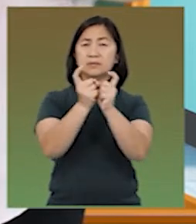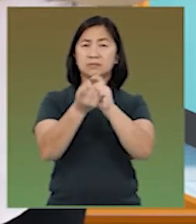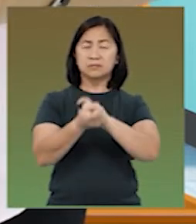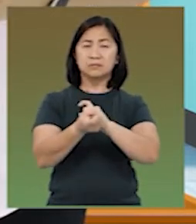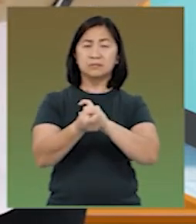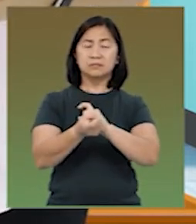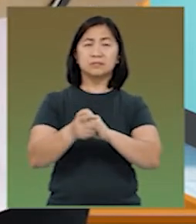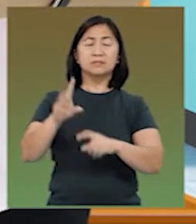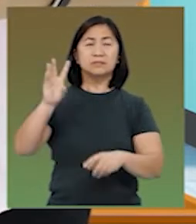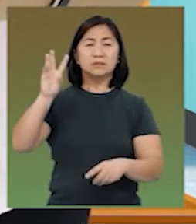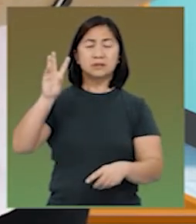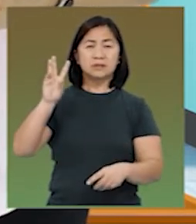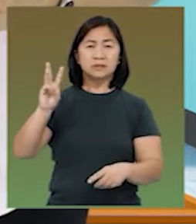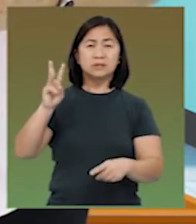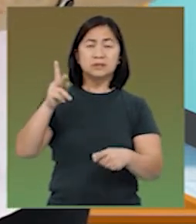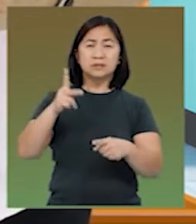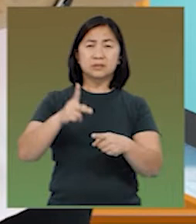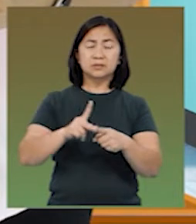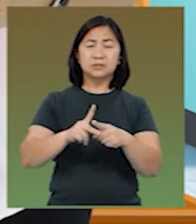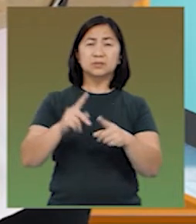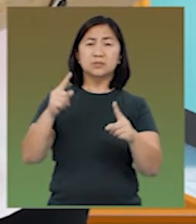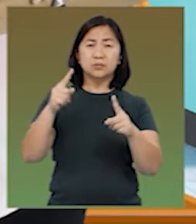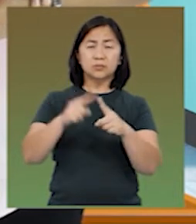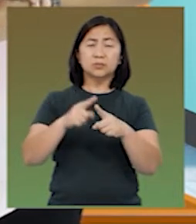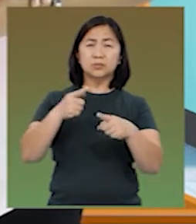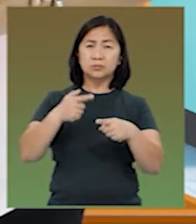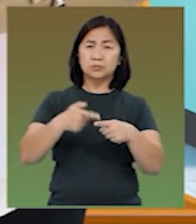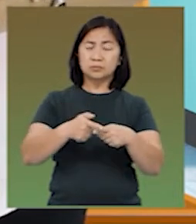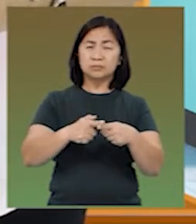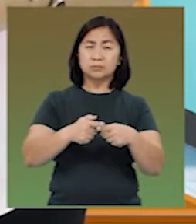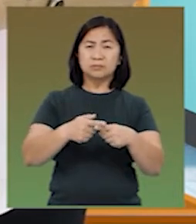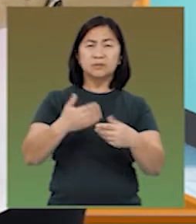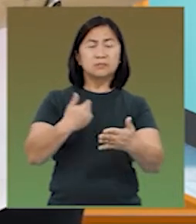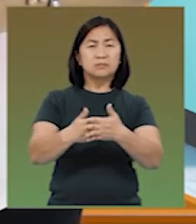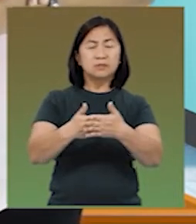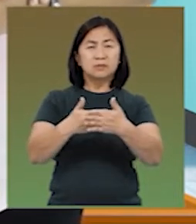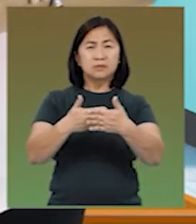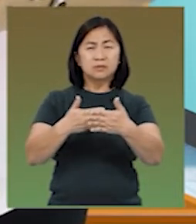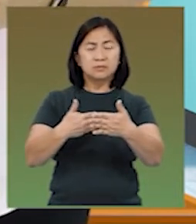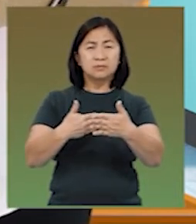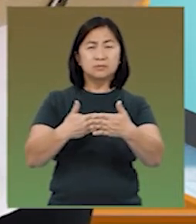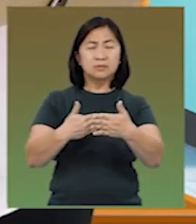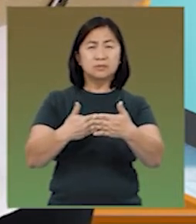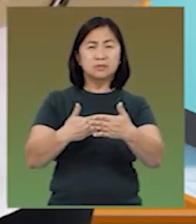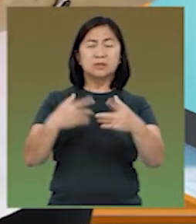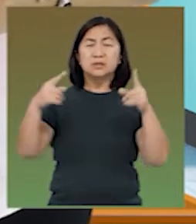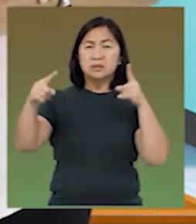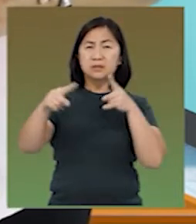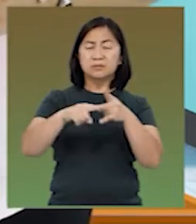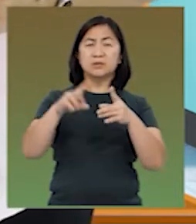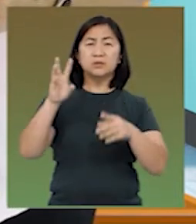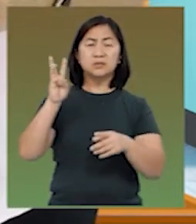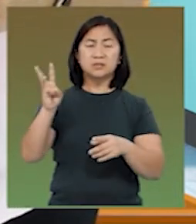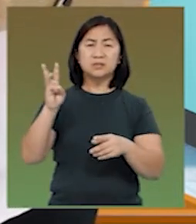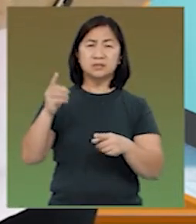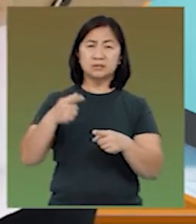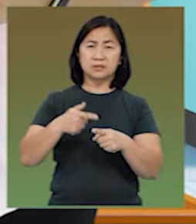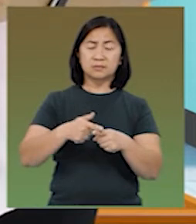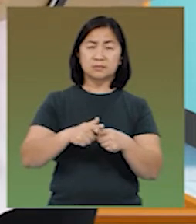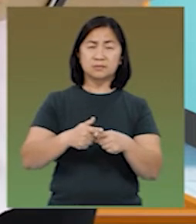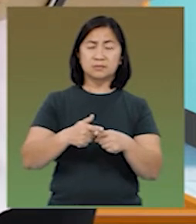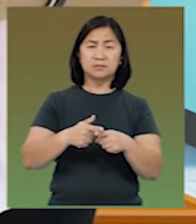kailangang i-convert muna ang 6 kilograms into grams bago ma-divide sa 60